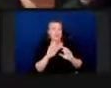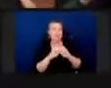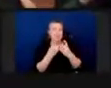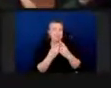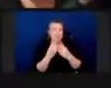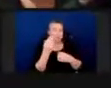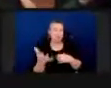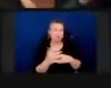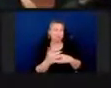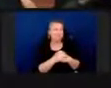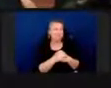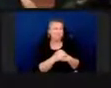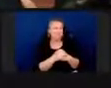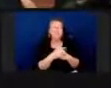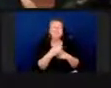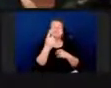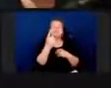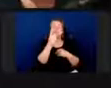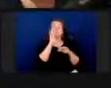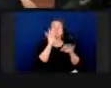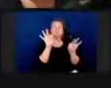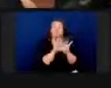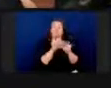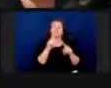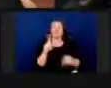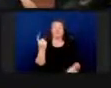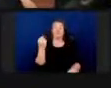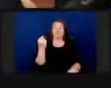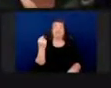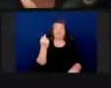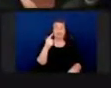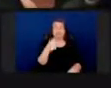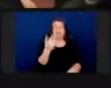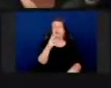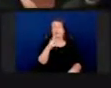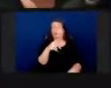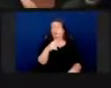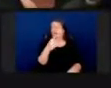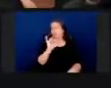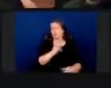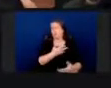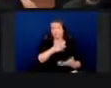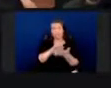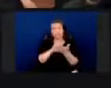wameweza kufanikiwa kwa kupitia kuyatumia.